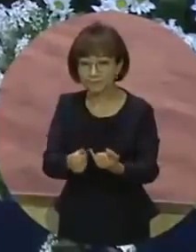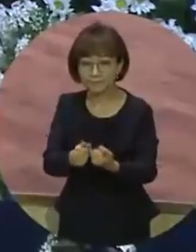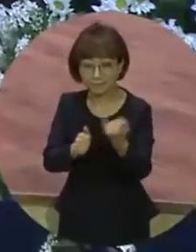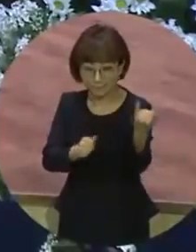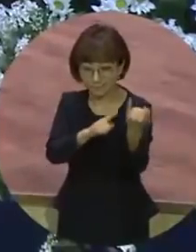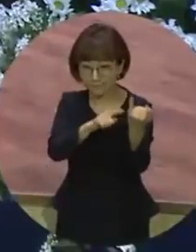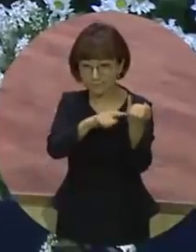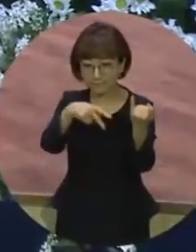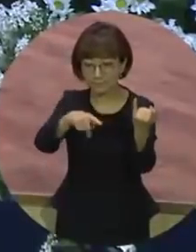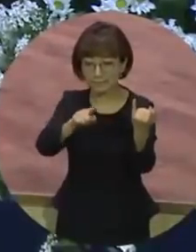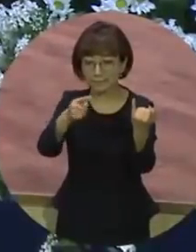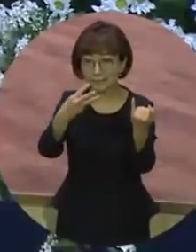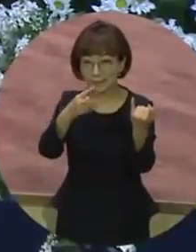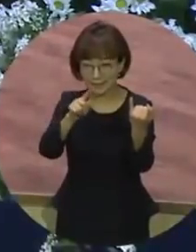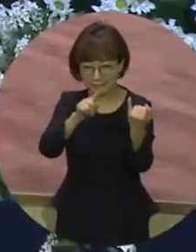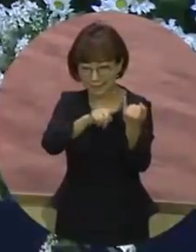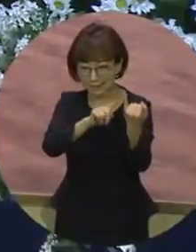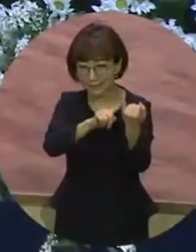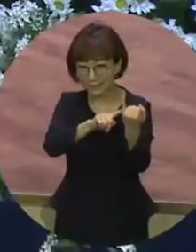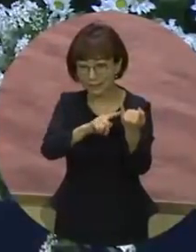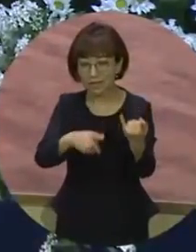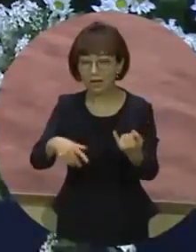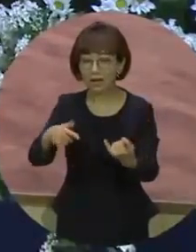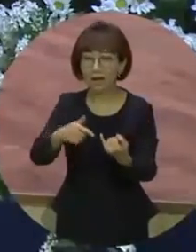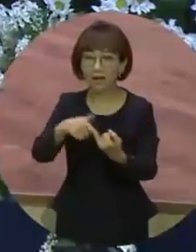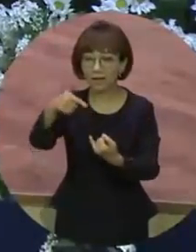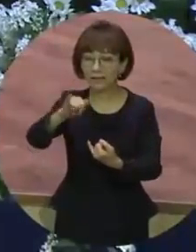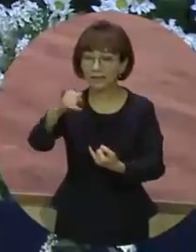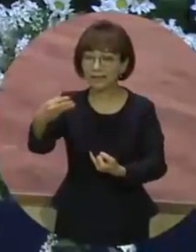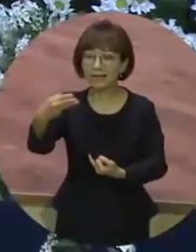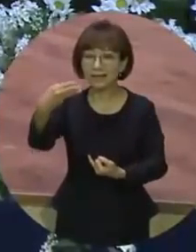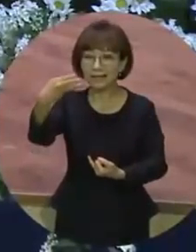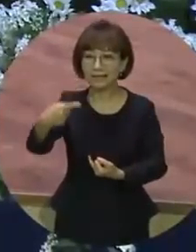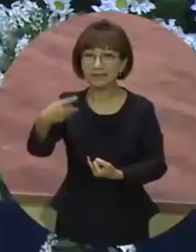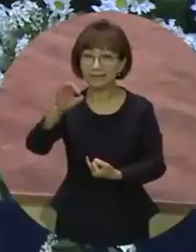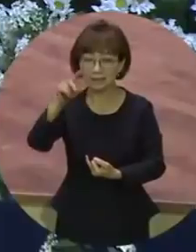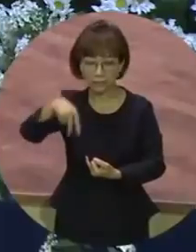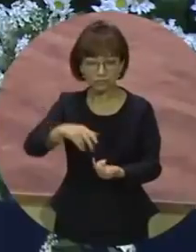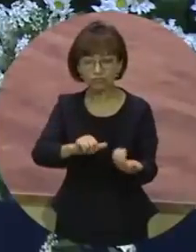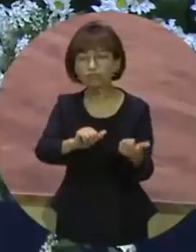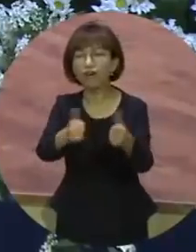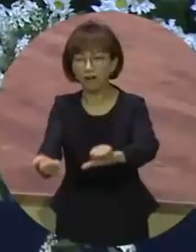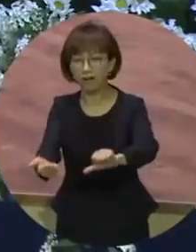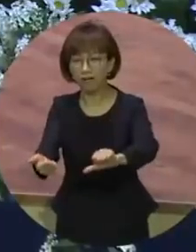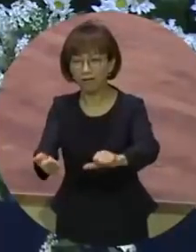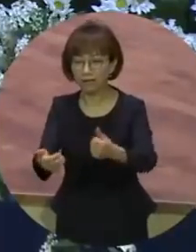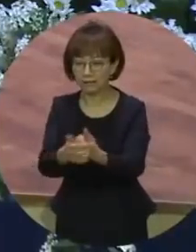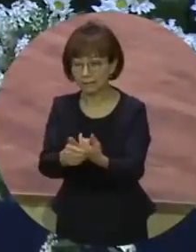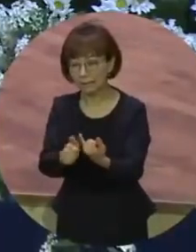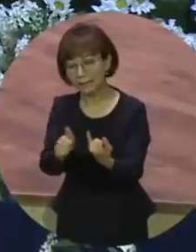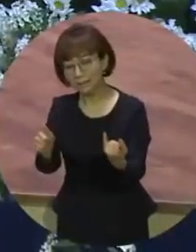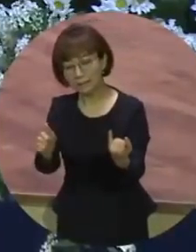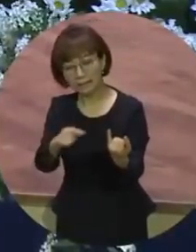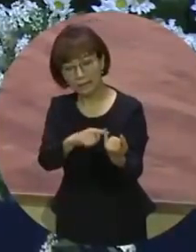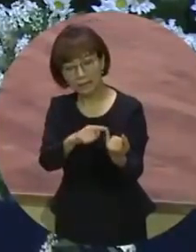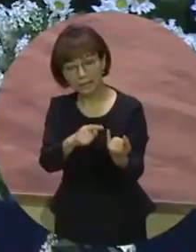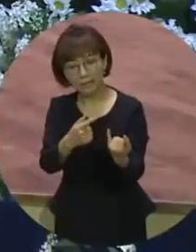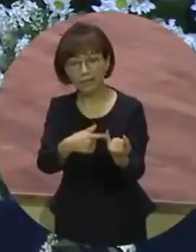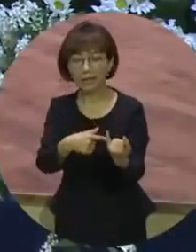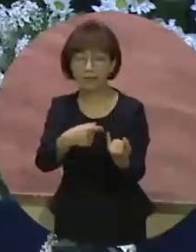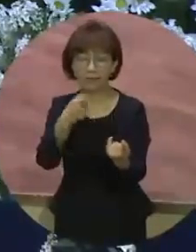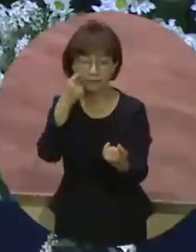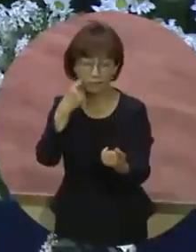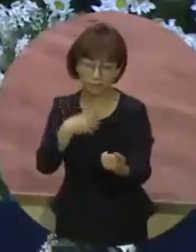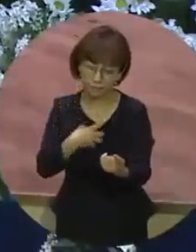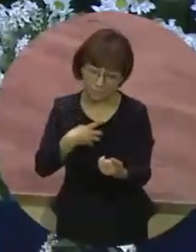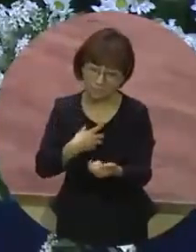곧 길르앗바에서 죽음에 아브라함이 들어가서 사라를 위하여 슬퍼하며 애통하다가 자